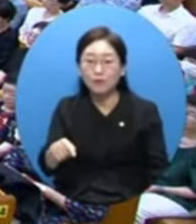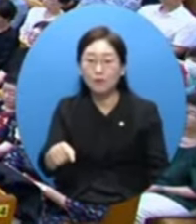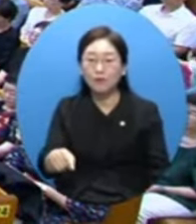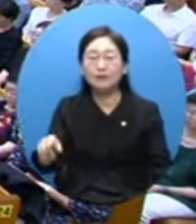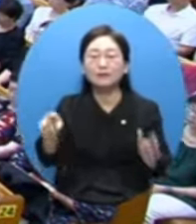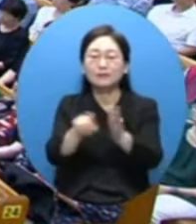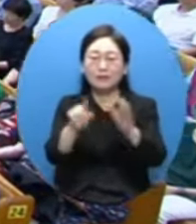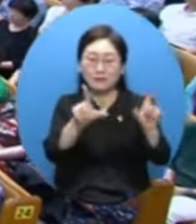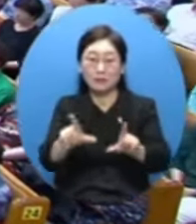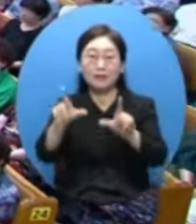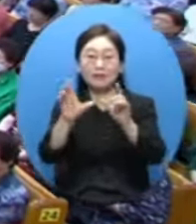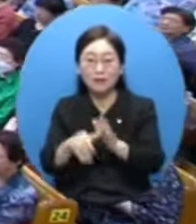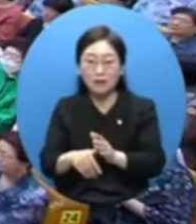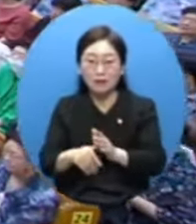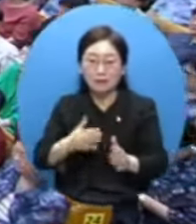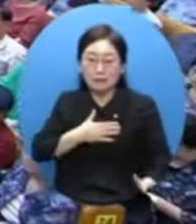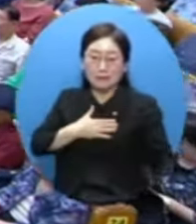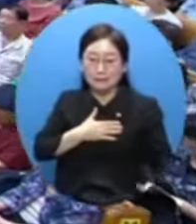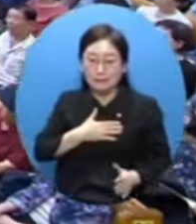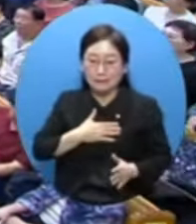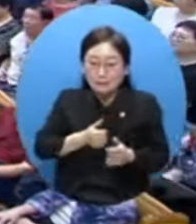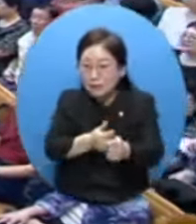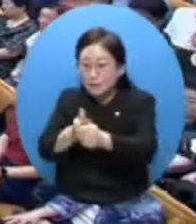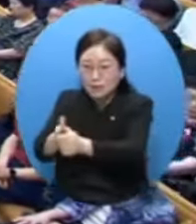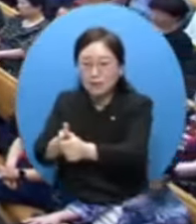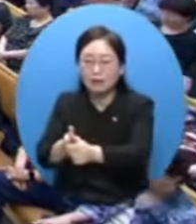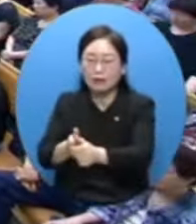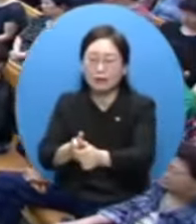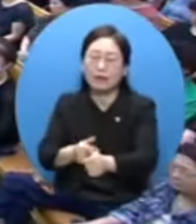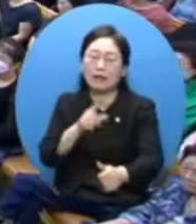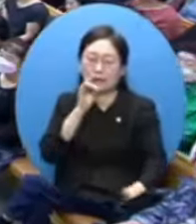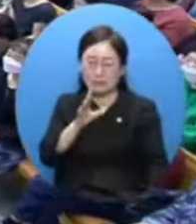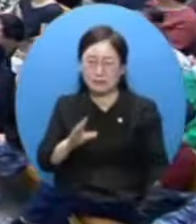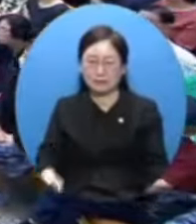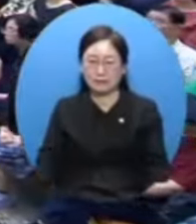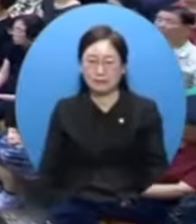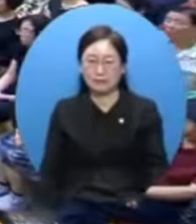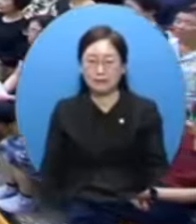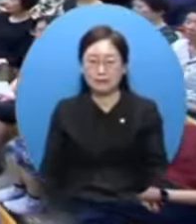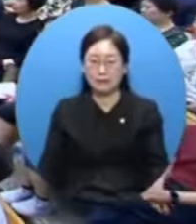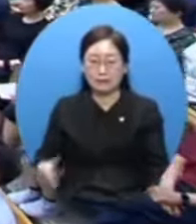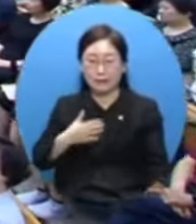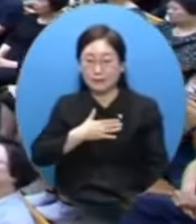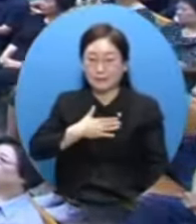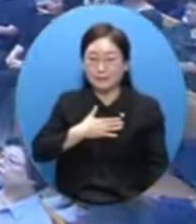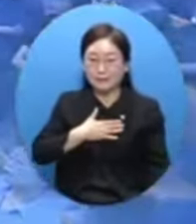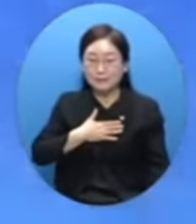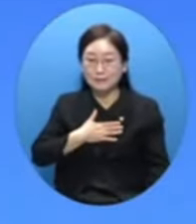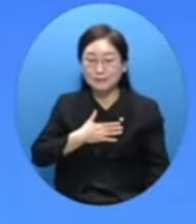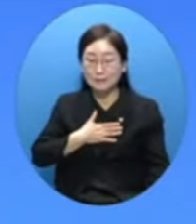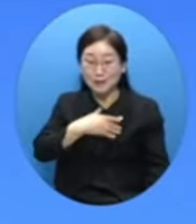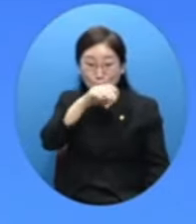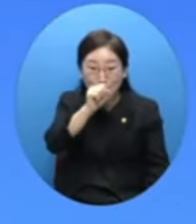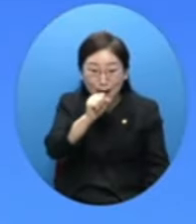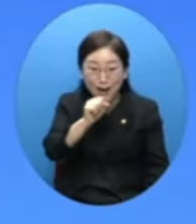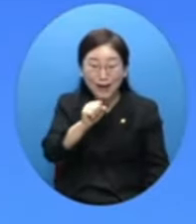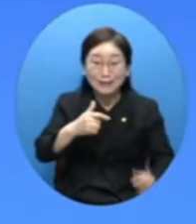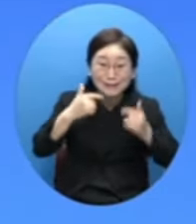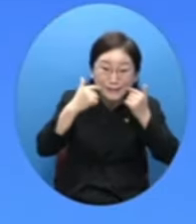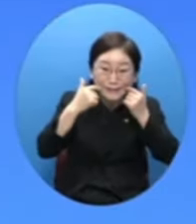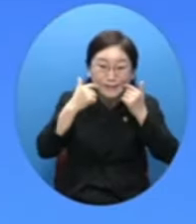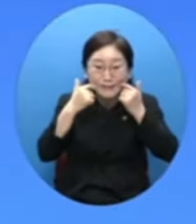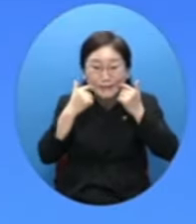신앙생활을 하는데 감정이 따라 움직이는 것입니다 감정에 따라서 내 감정이 좋으면 기쁘면